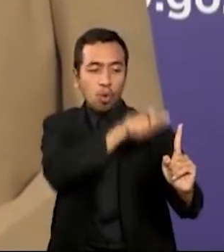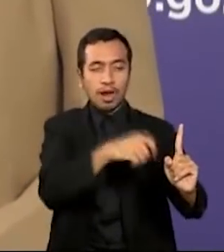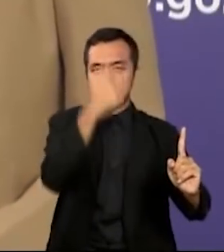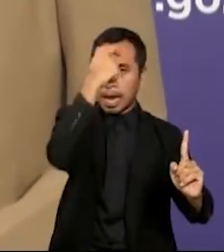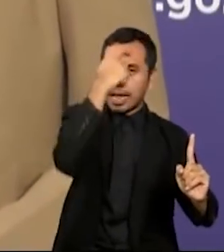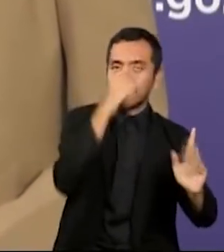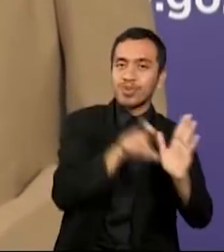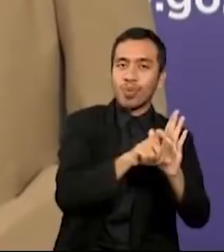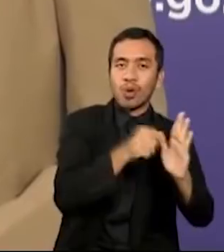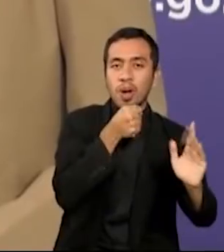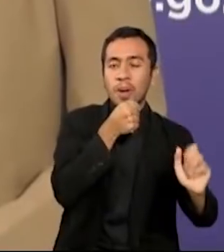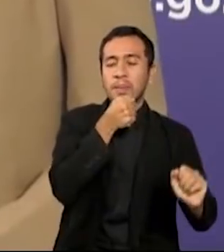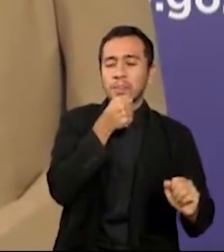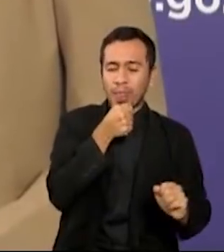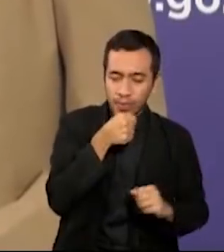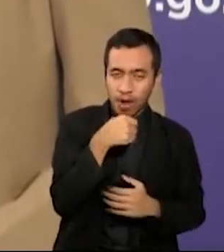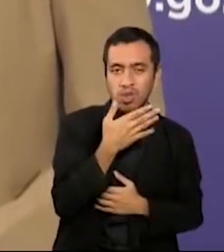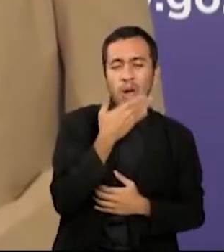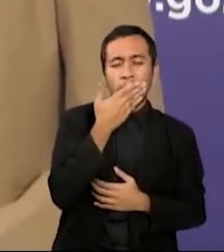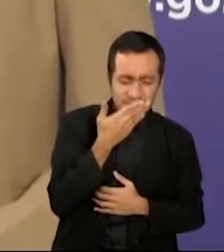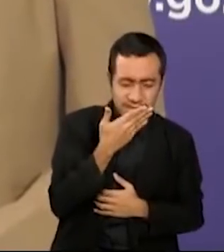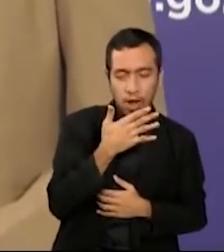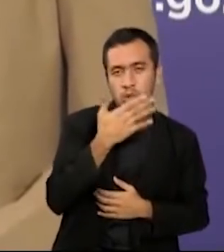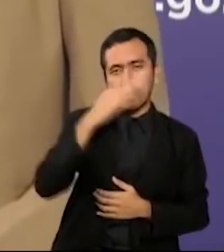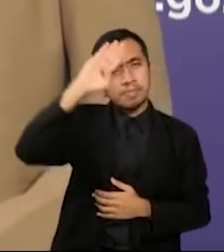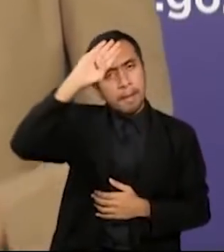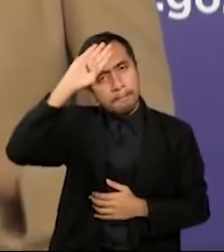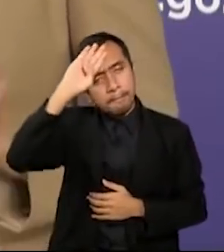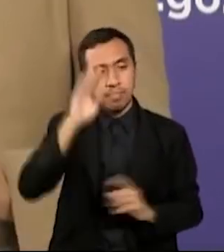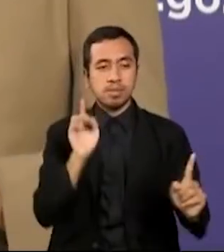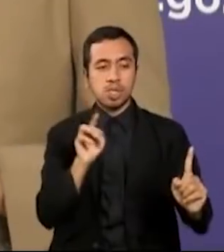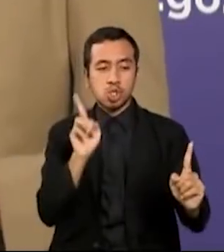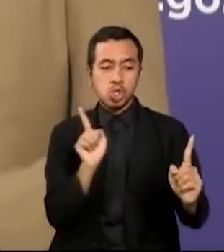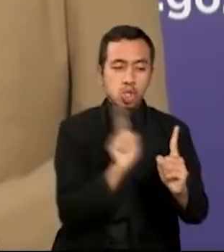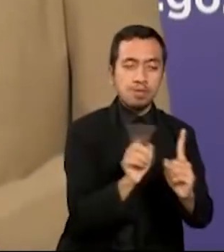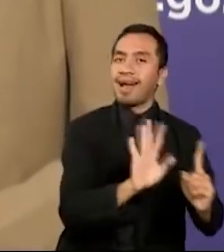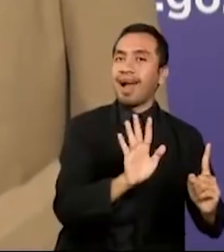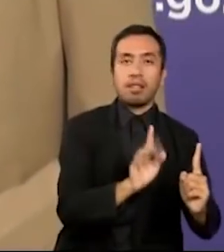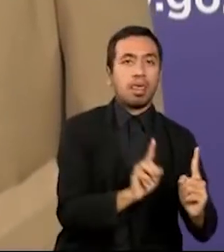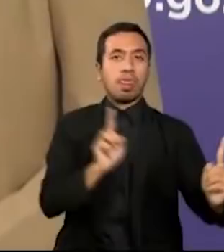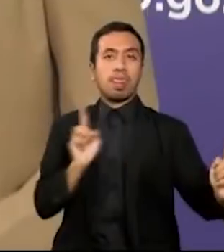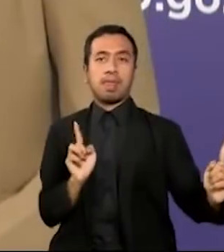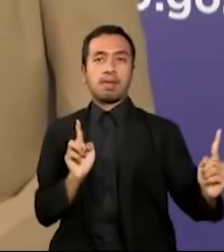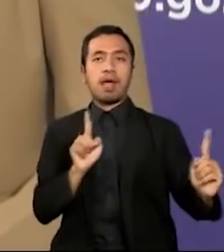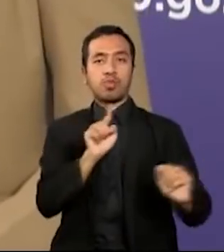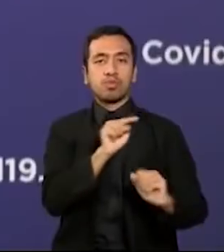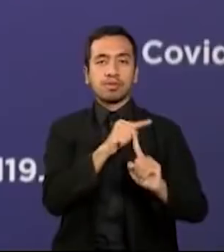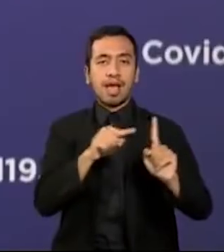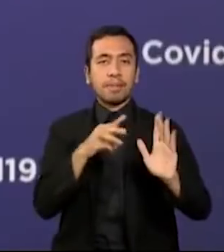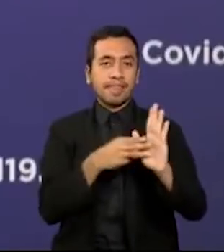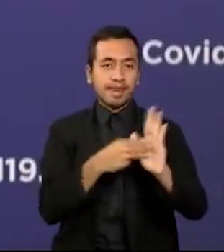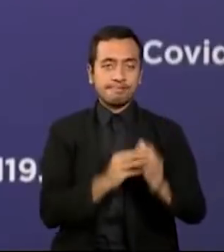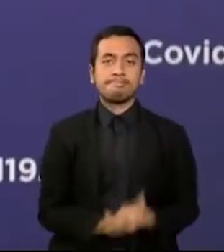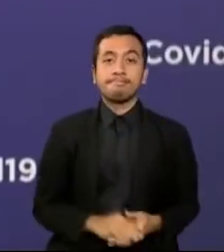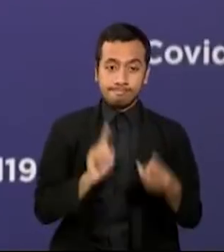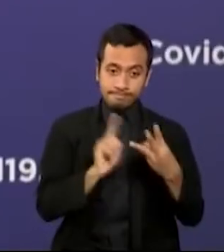seperti batuk, bersin, demam, dan lain-lain. Sering mencuci tangan dengan sabun dan air mengalir,